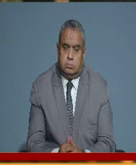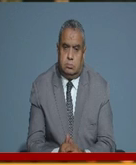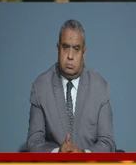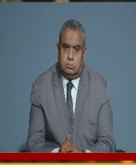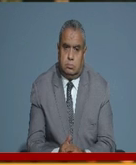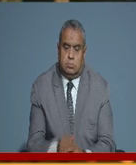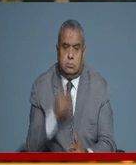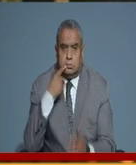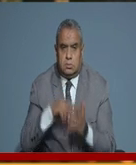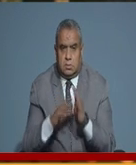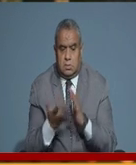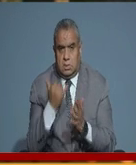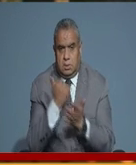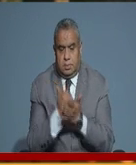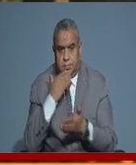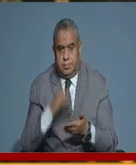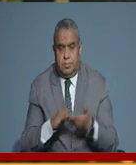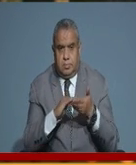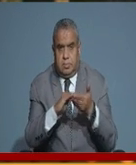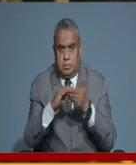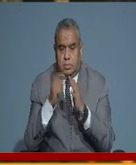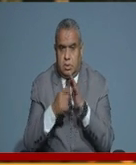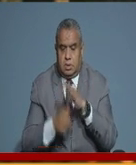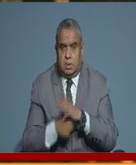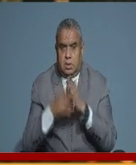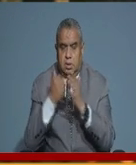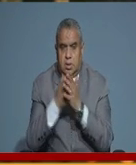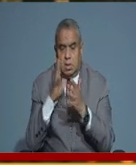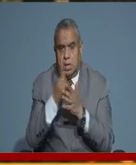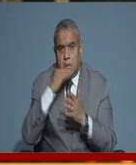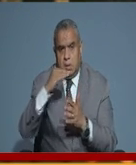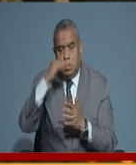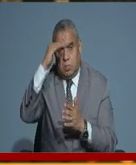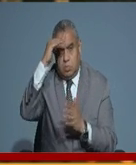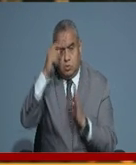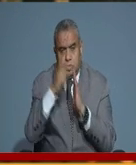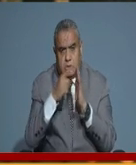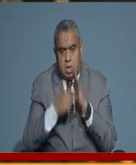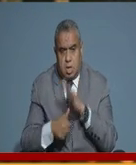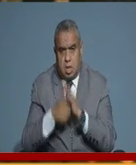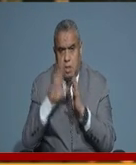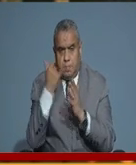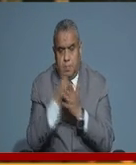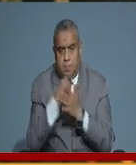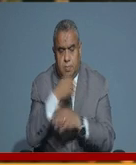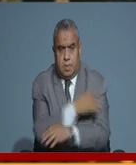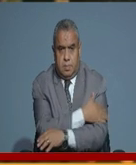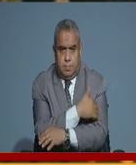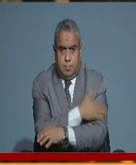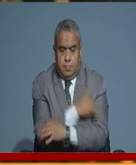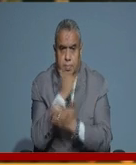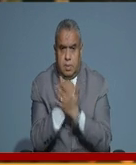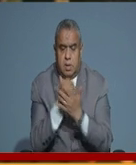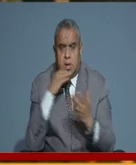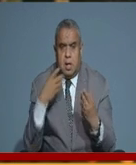المستقبل والمفاوضات حول المستقبل هي تمثل قوة